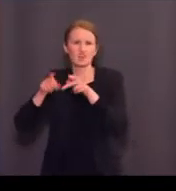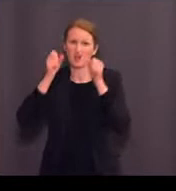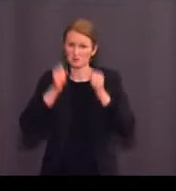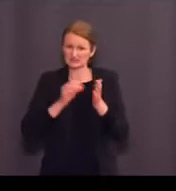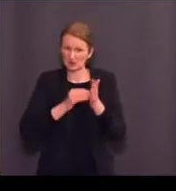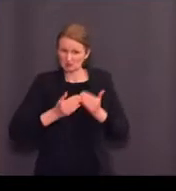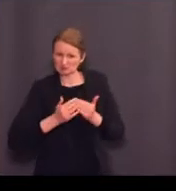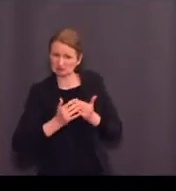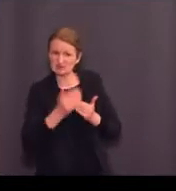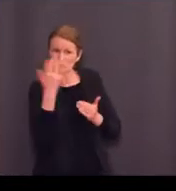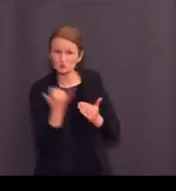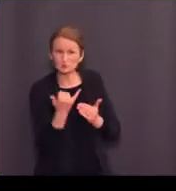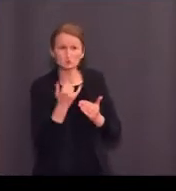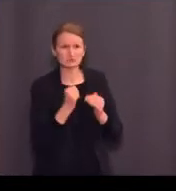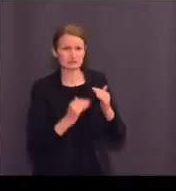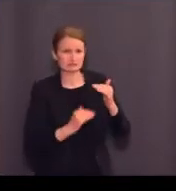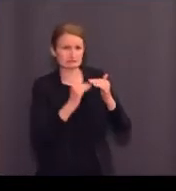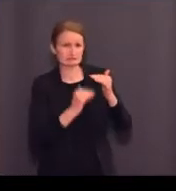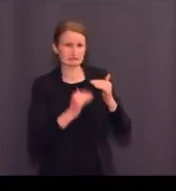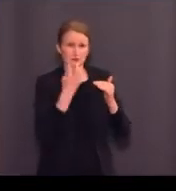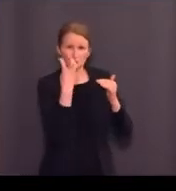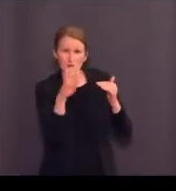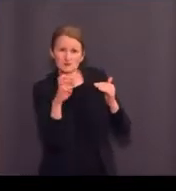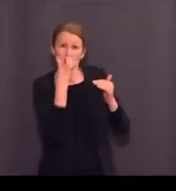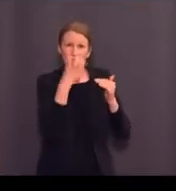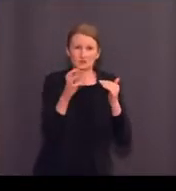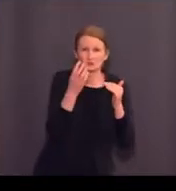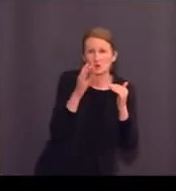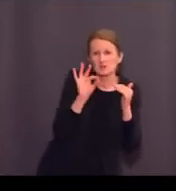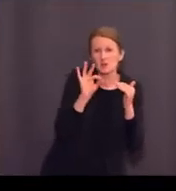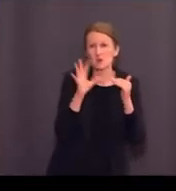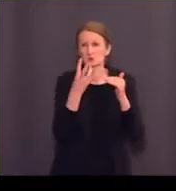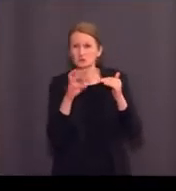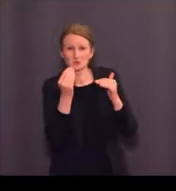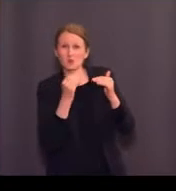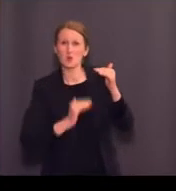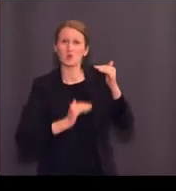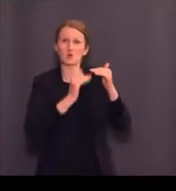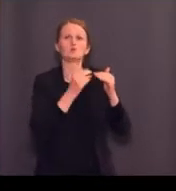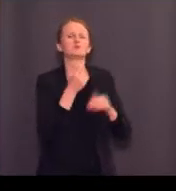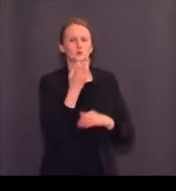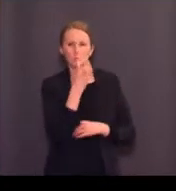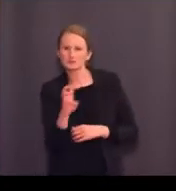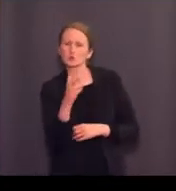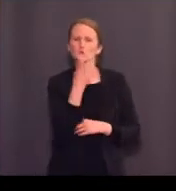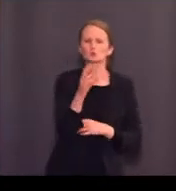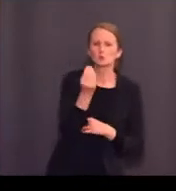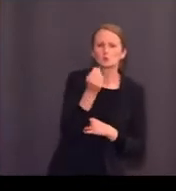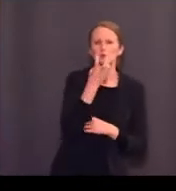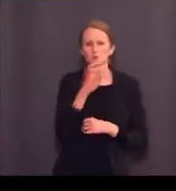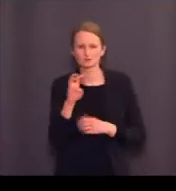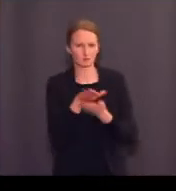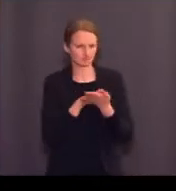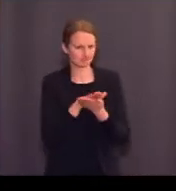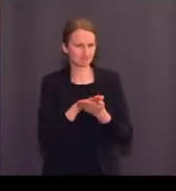290-300 admissions par jour. Ceci étant, au vu de la moindre augmentation